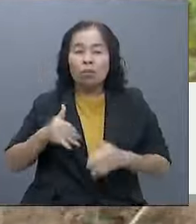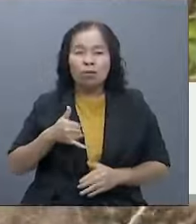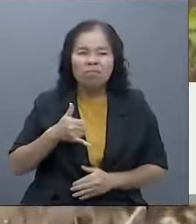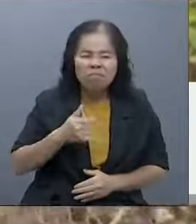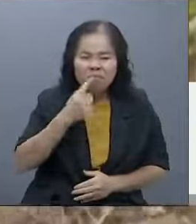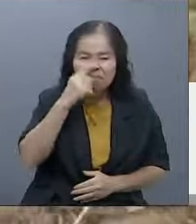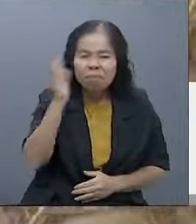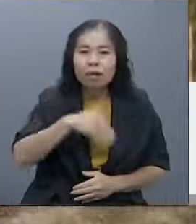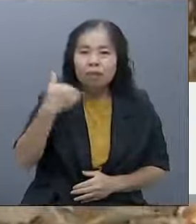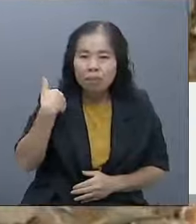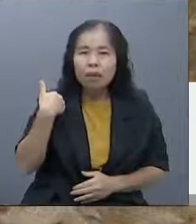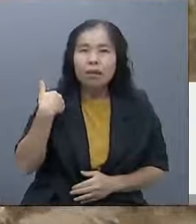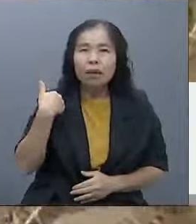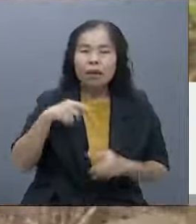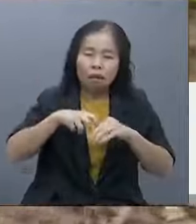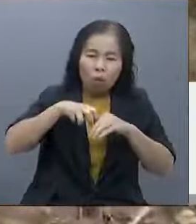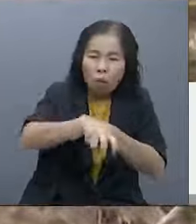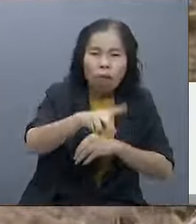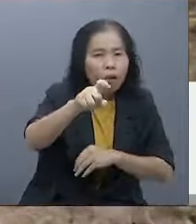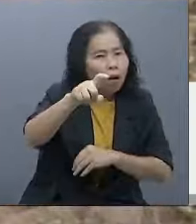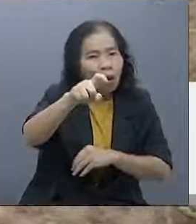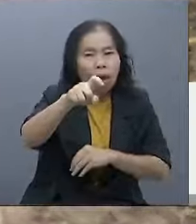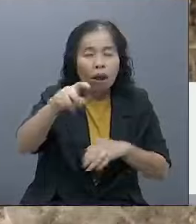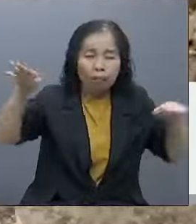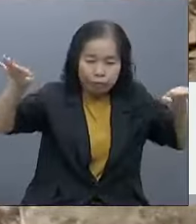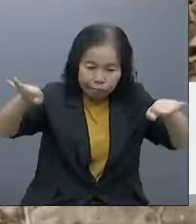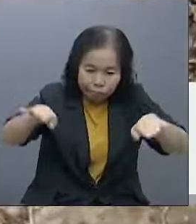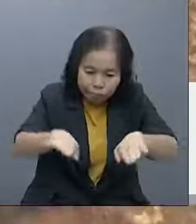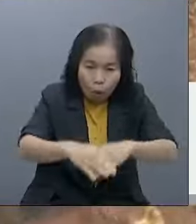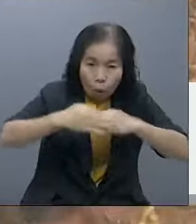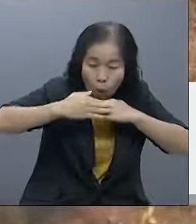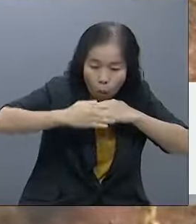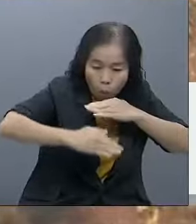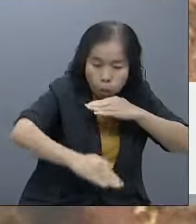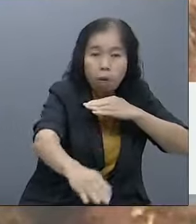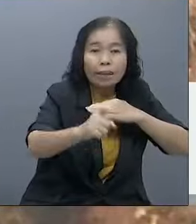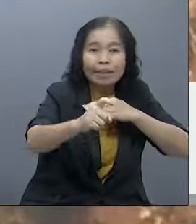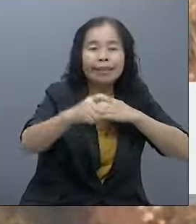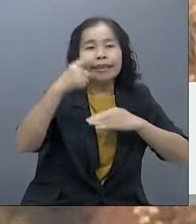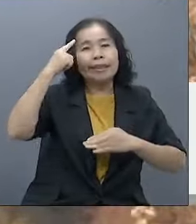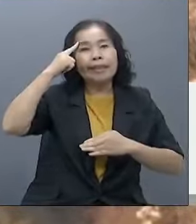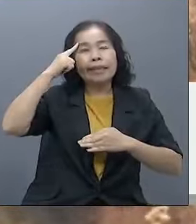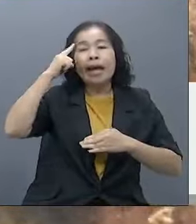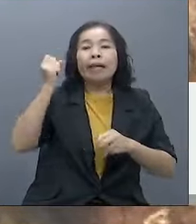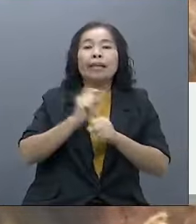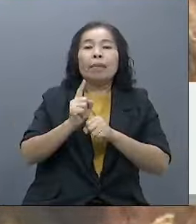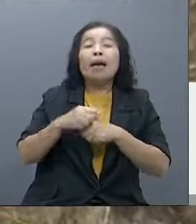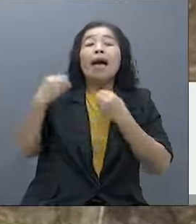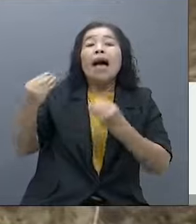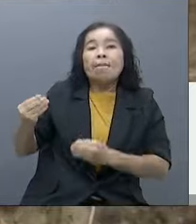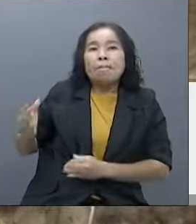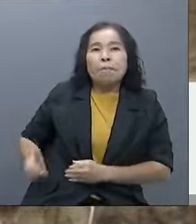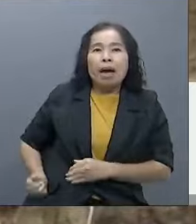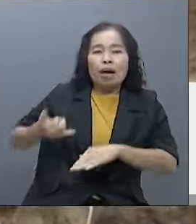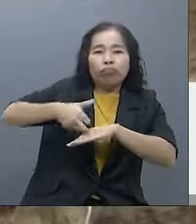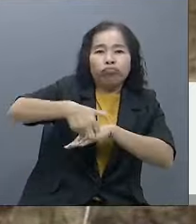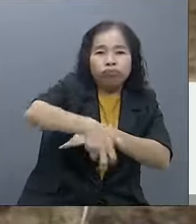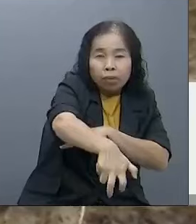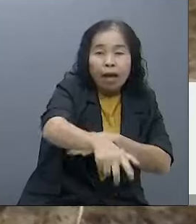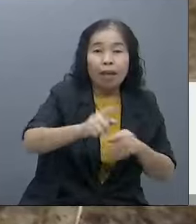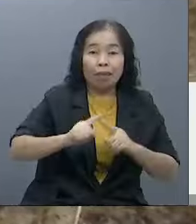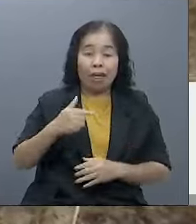ไปไม่ได้มันคือเหวค่ะมีความชันอย่างมากสุดท้ายต้องให้เคนายลงไปตรวจสอบแต่ทุกจุดที่ดิฉัน